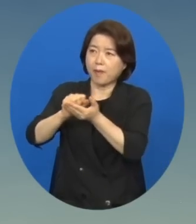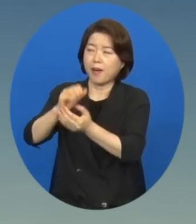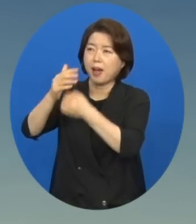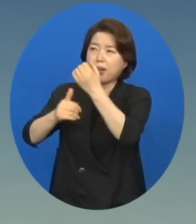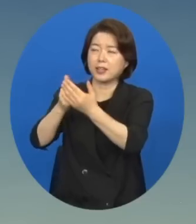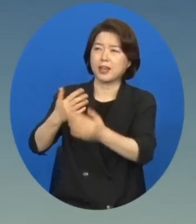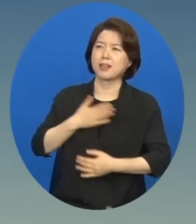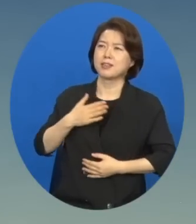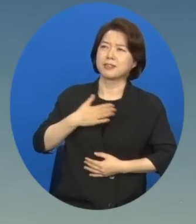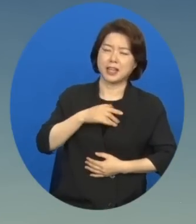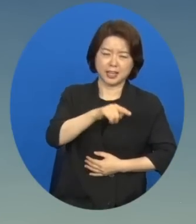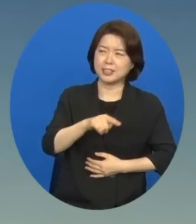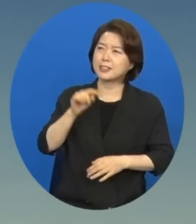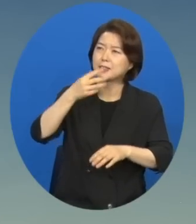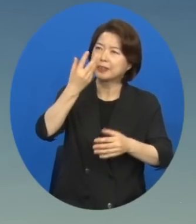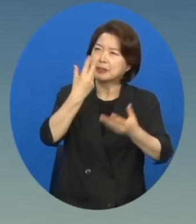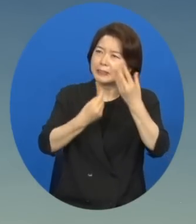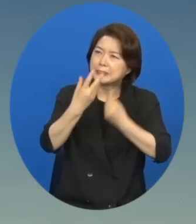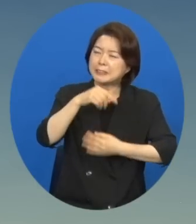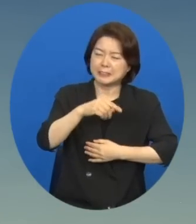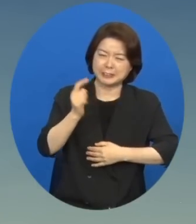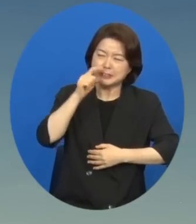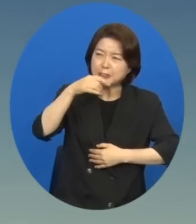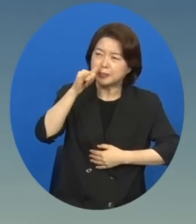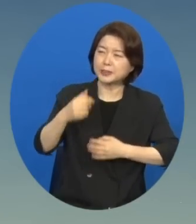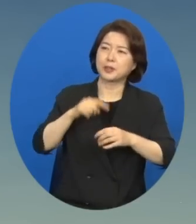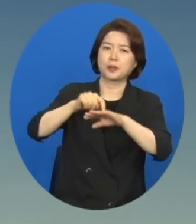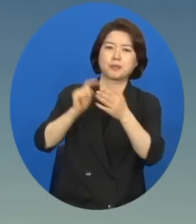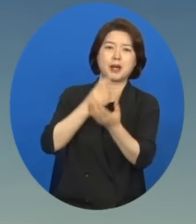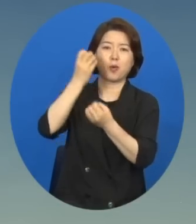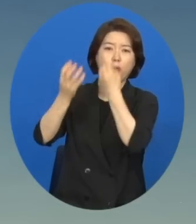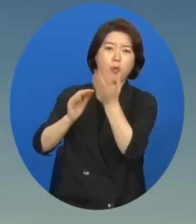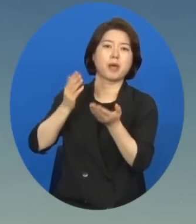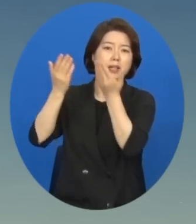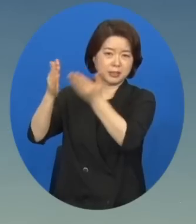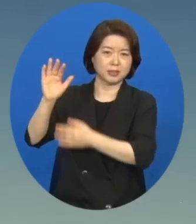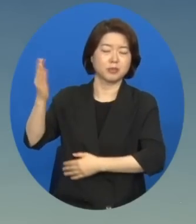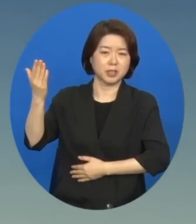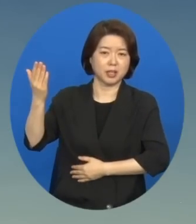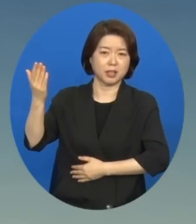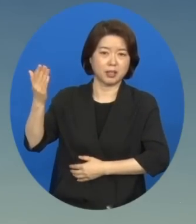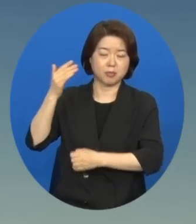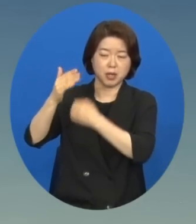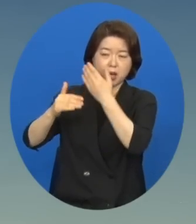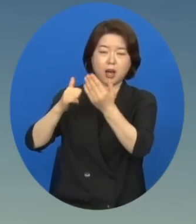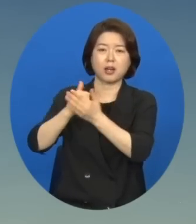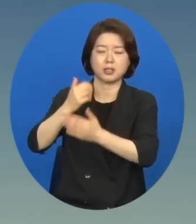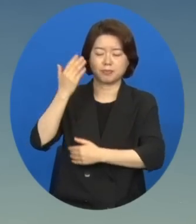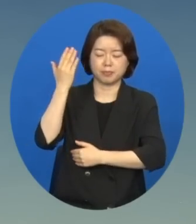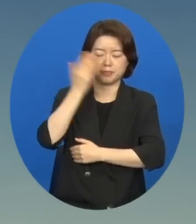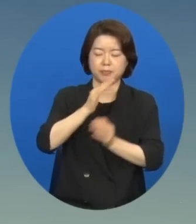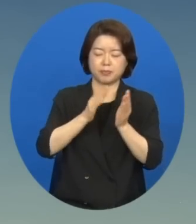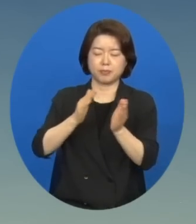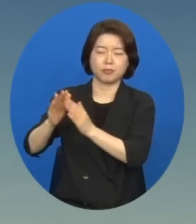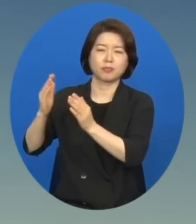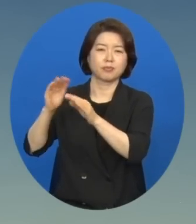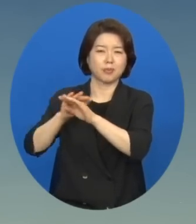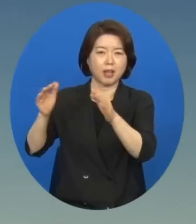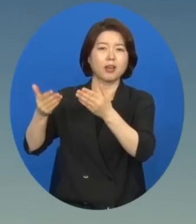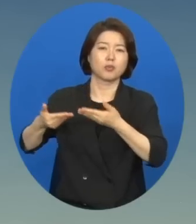하나님께 나의 마음을 고백하는 거예요. 그러면서 하나님이 정리하시는 거예요. 어떤